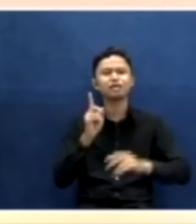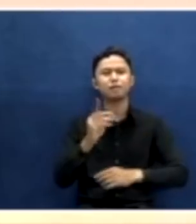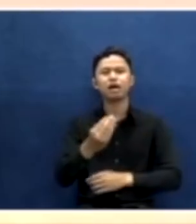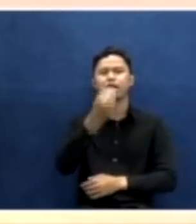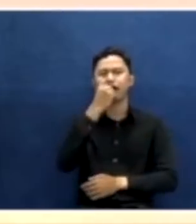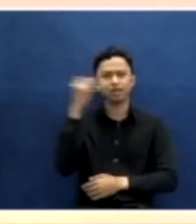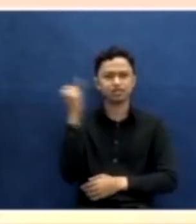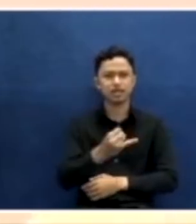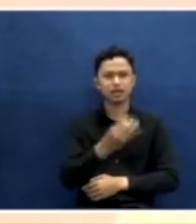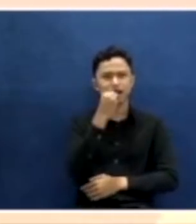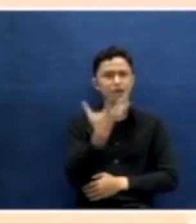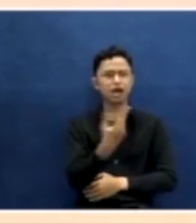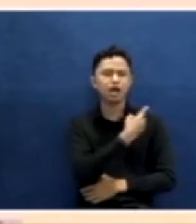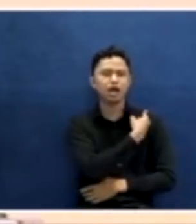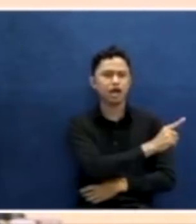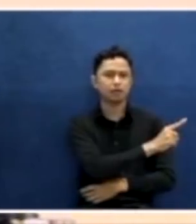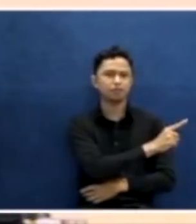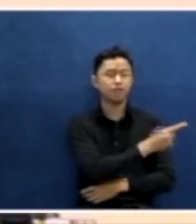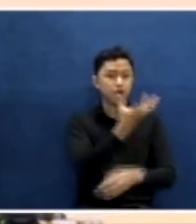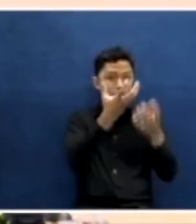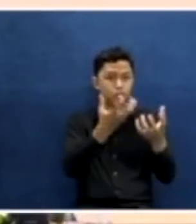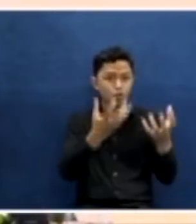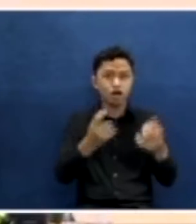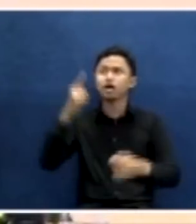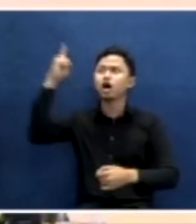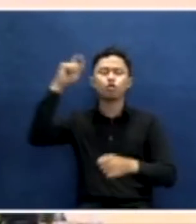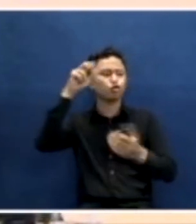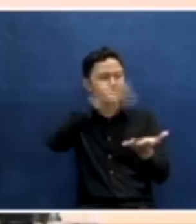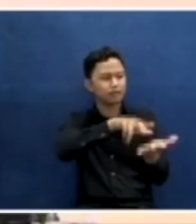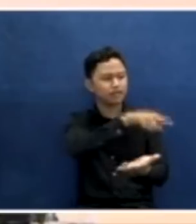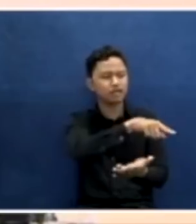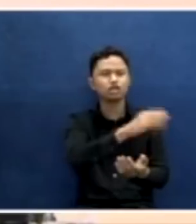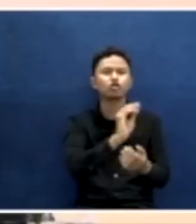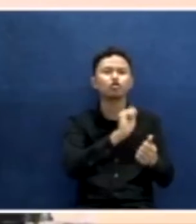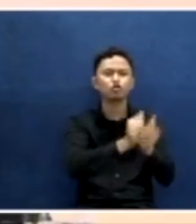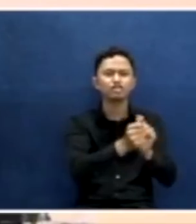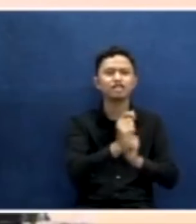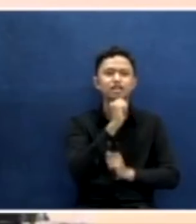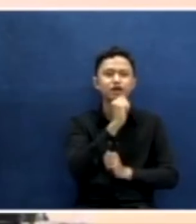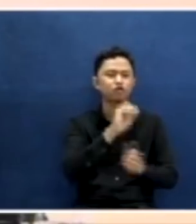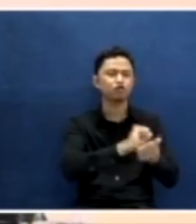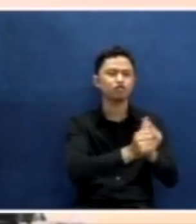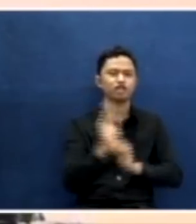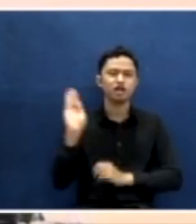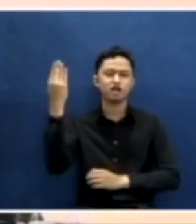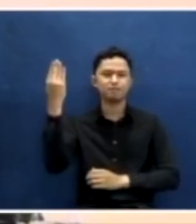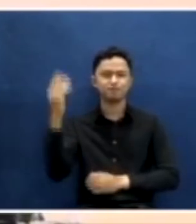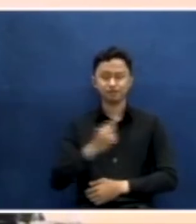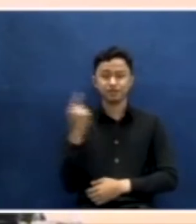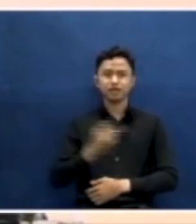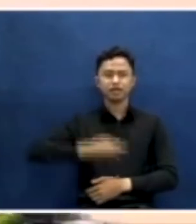perut mereka ketika mereka diharamkan dari buah yang Allah tetapkan menjadi ujian bagi Nabi Adam AS Hai disitulah kita faham